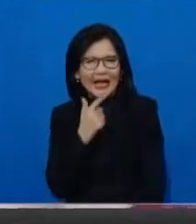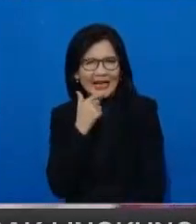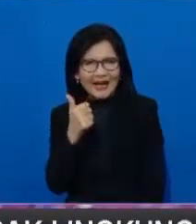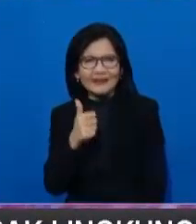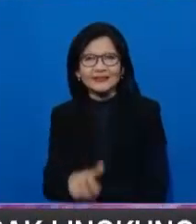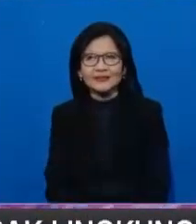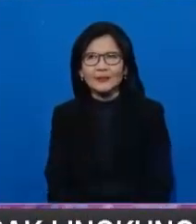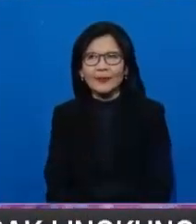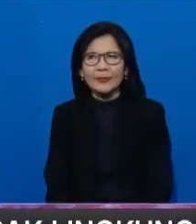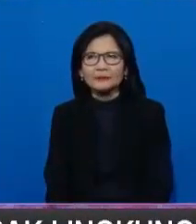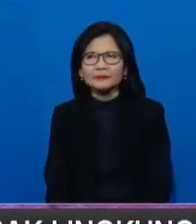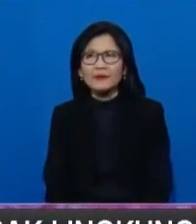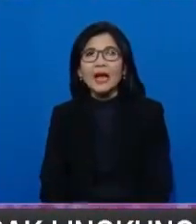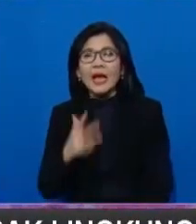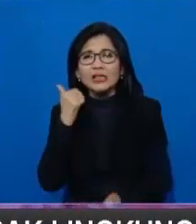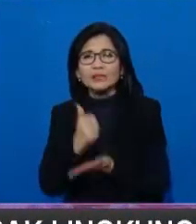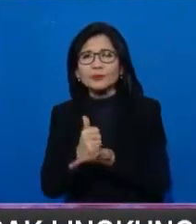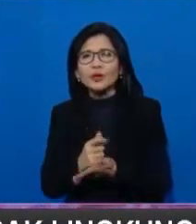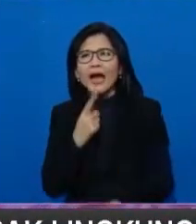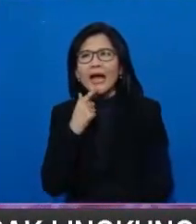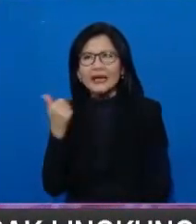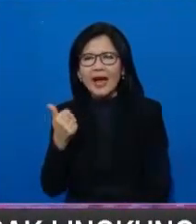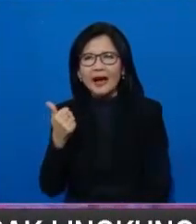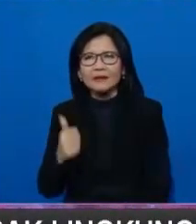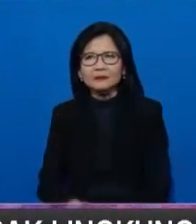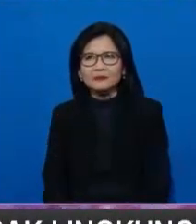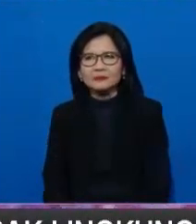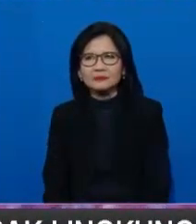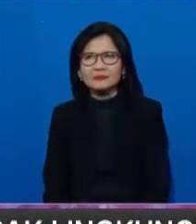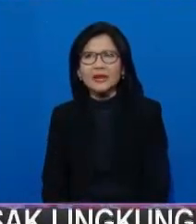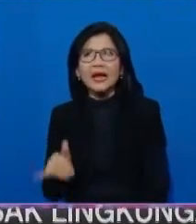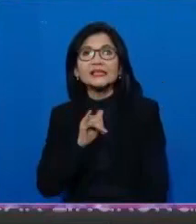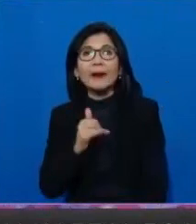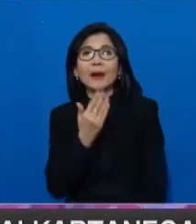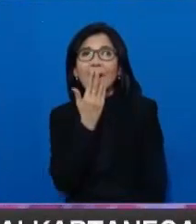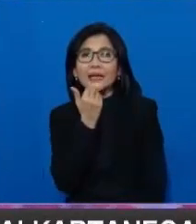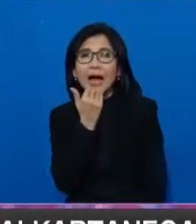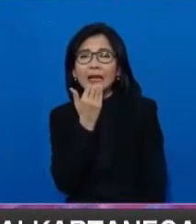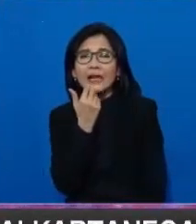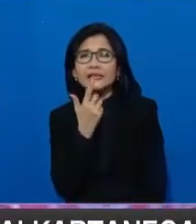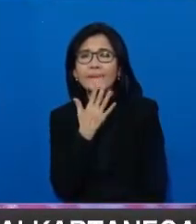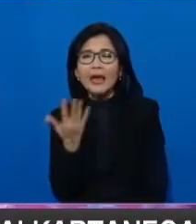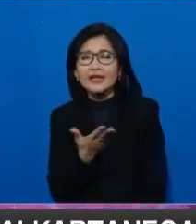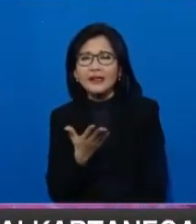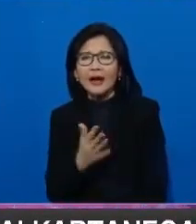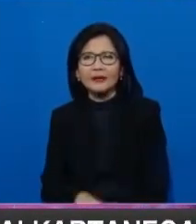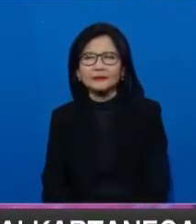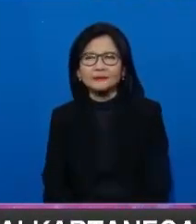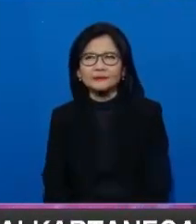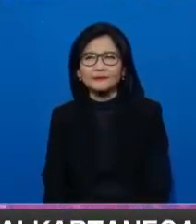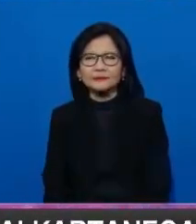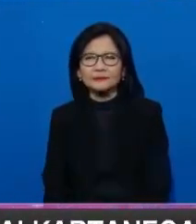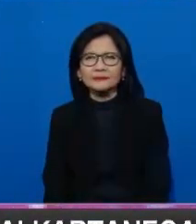ini. Ini juga enak, sama dengan nasi dengan beras juga sama enaknya.